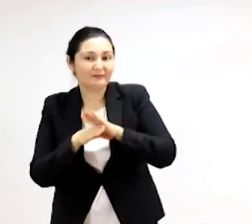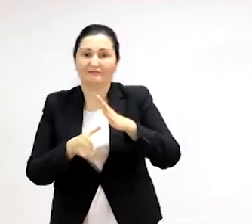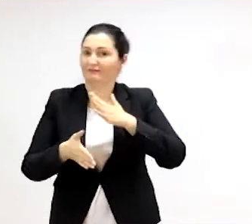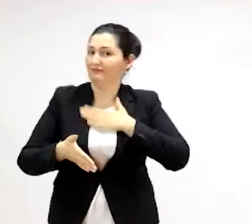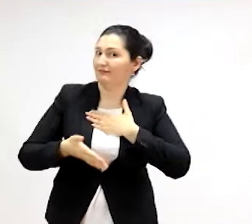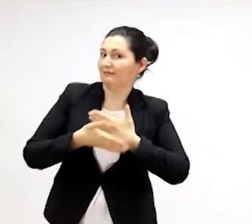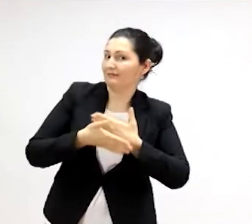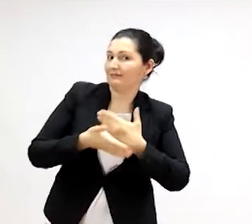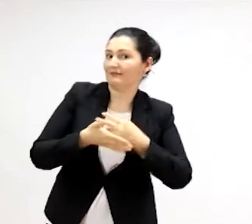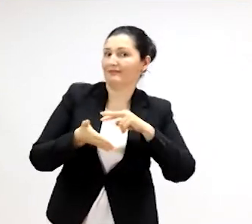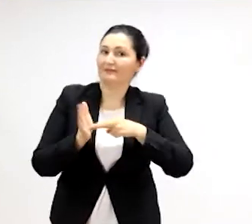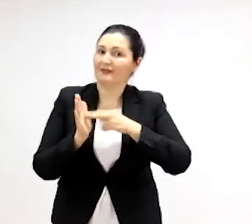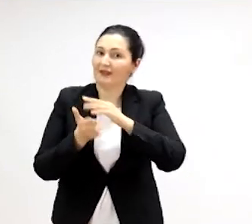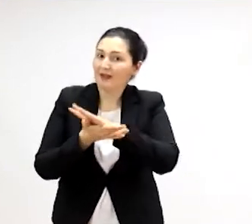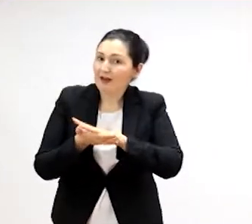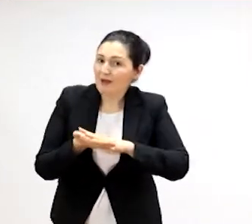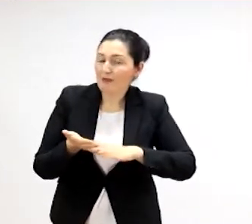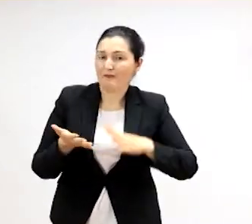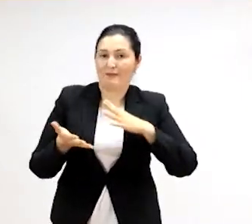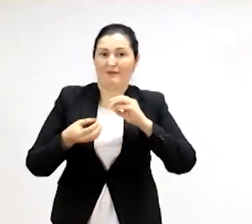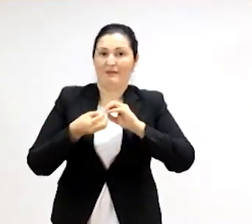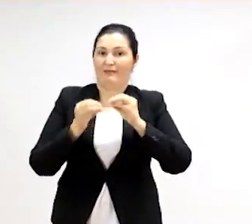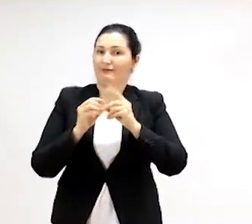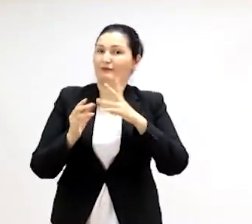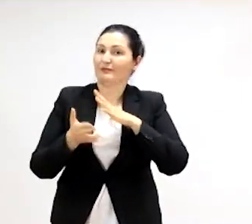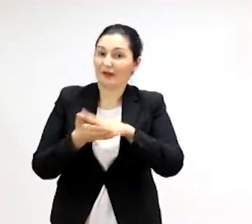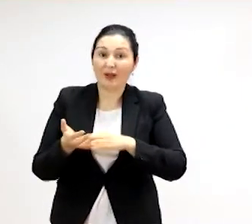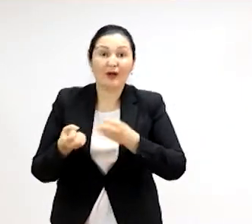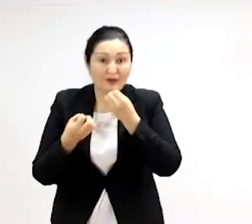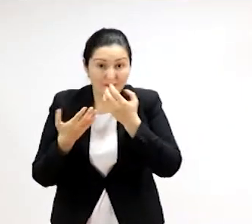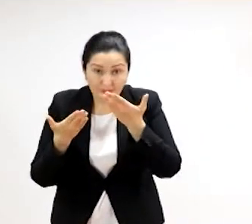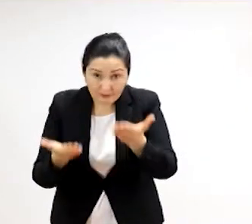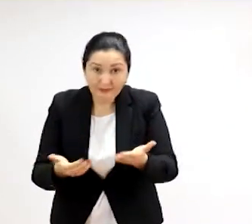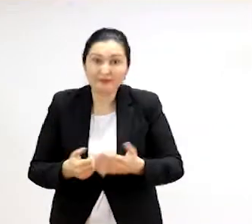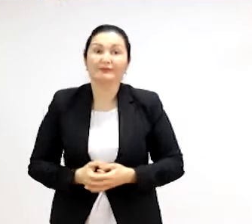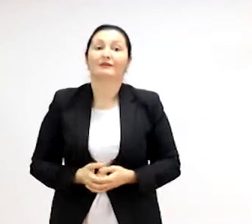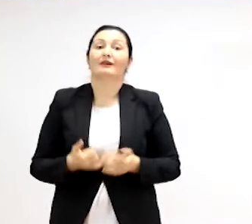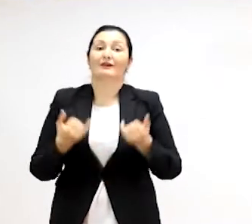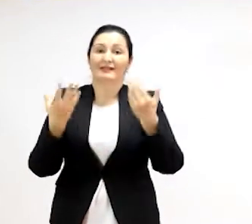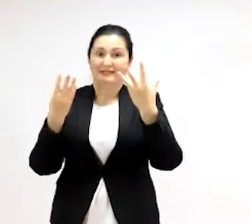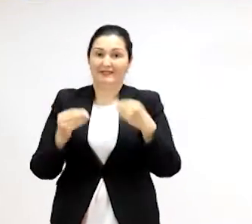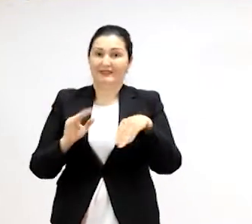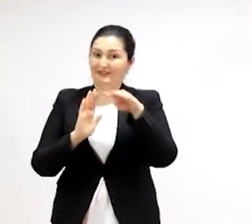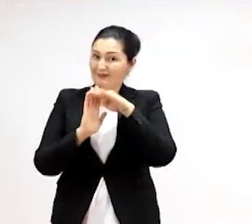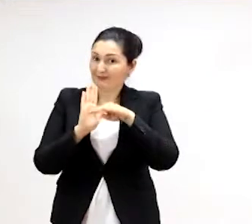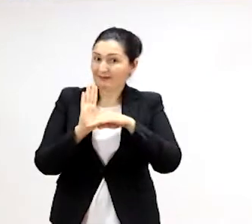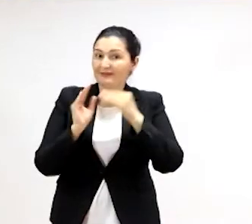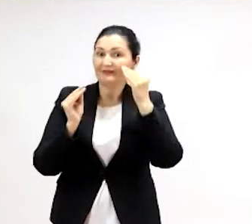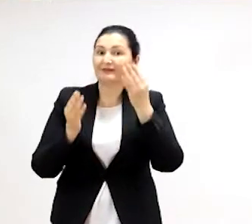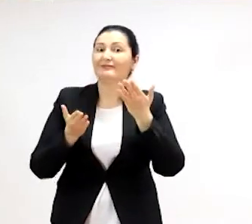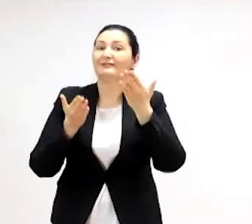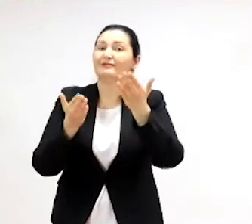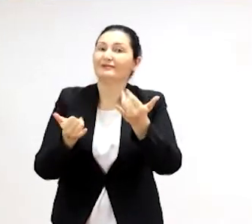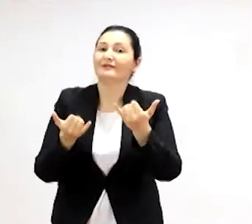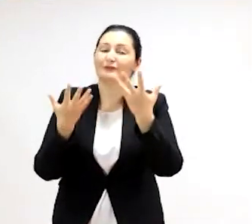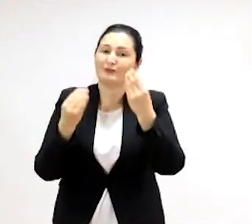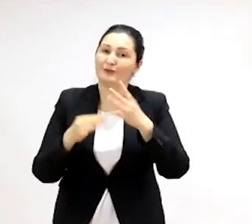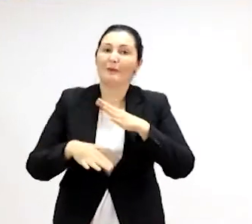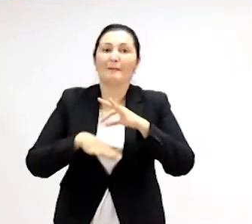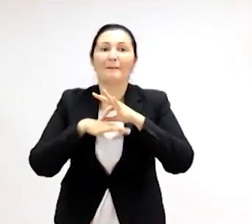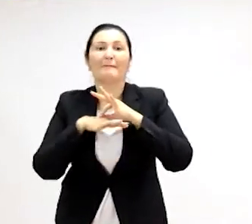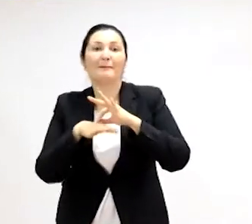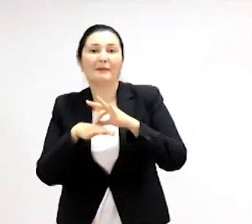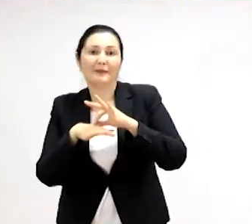фаъолияти худро хуб давом диҳед. Хуб шудааст. Реҷаи рӯз ин низоми